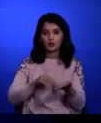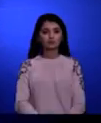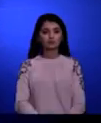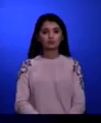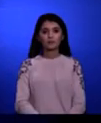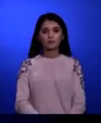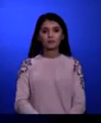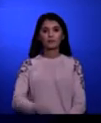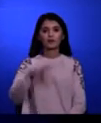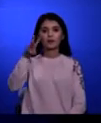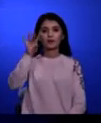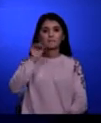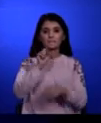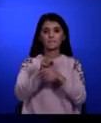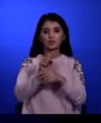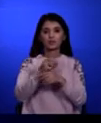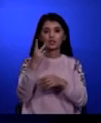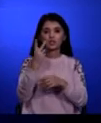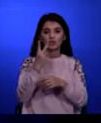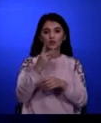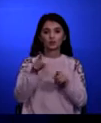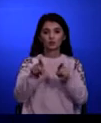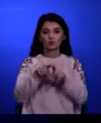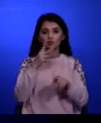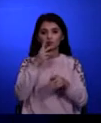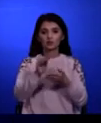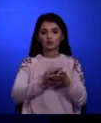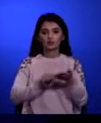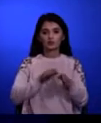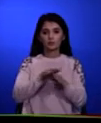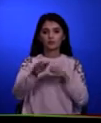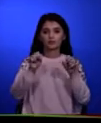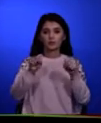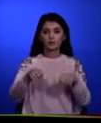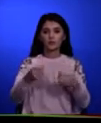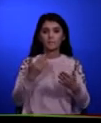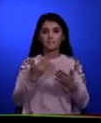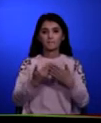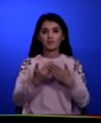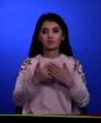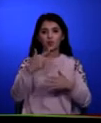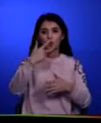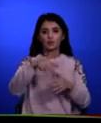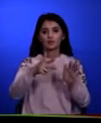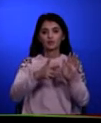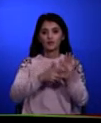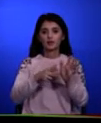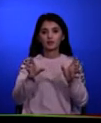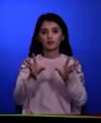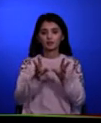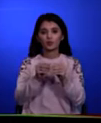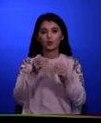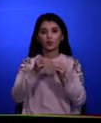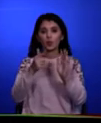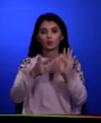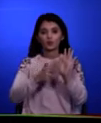oling. Misolimizni ikkinchi usulda ham ishlashimiz mumkin. Masalan, 38 bilan 17